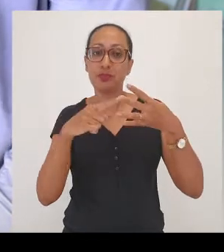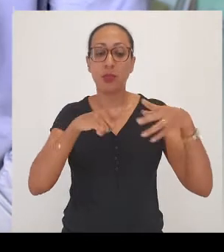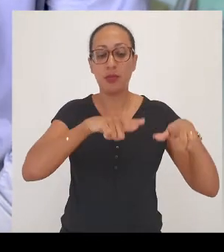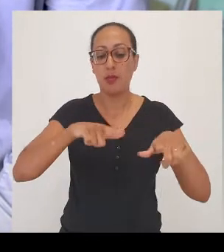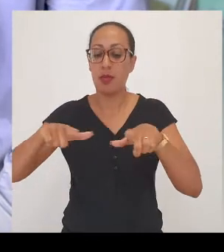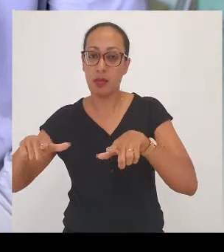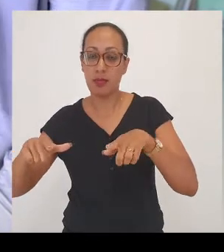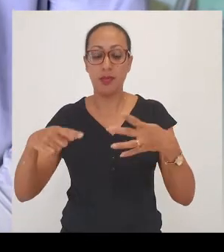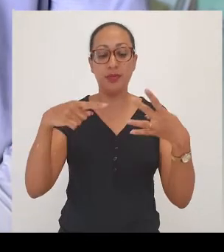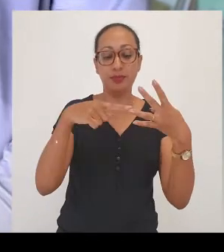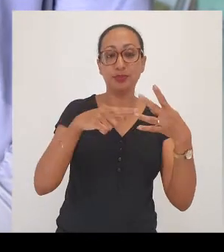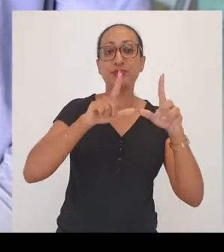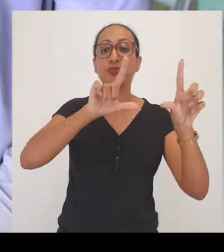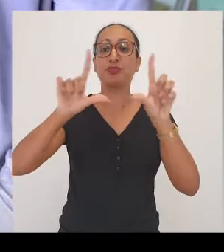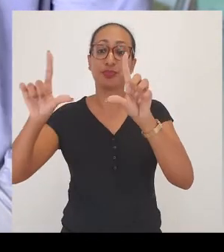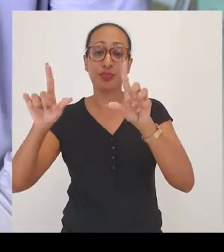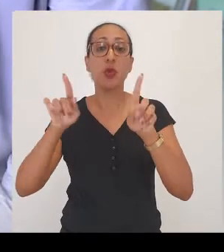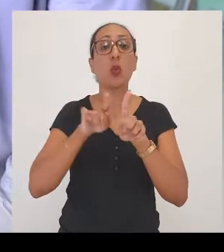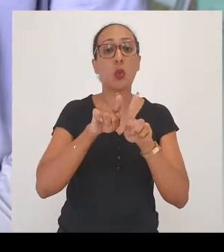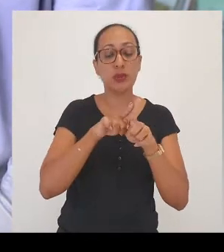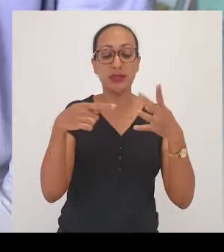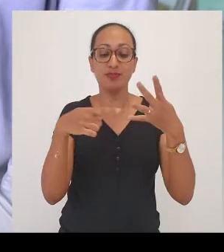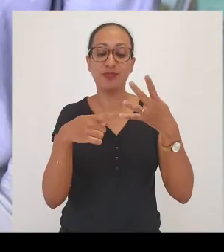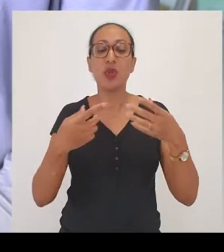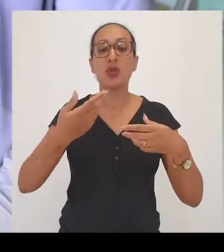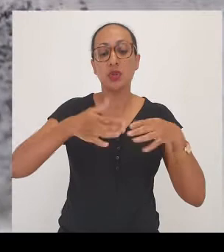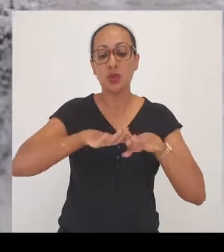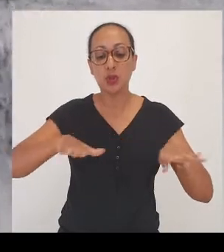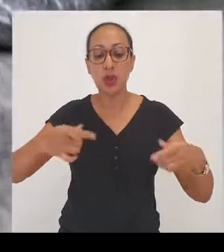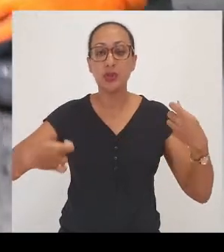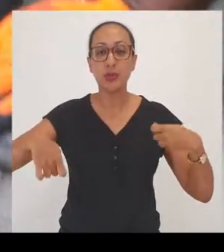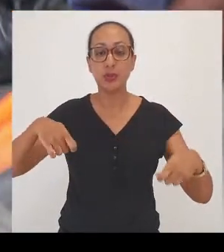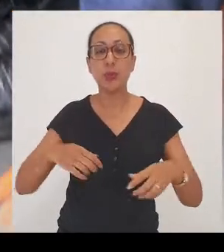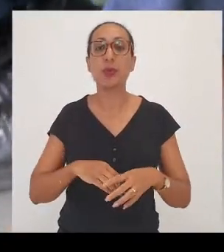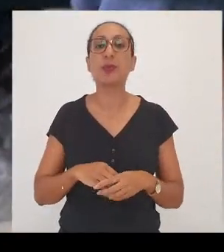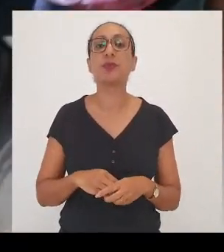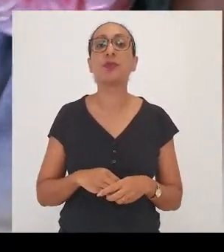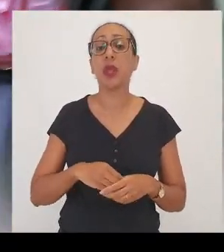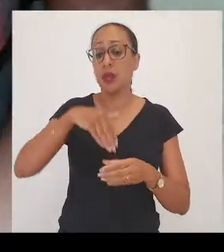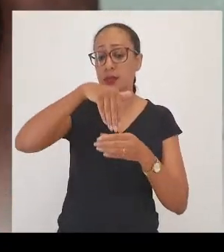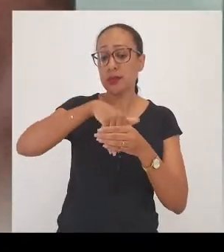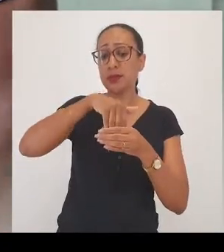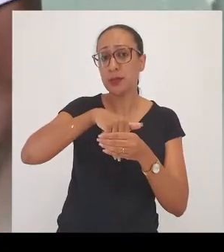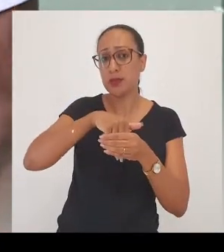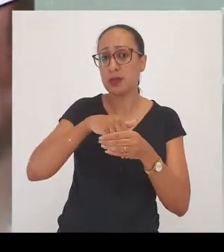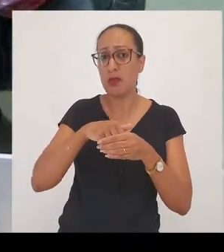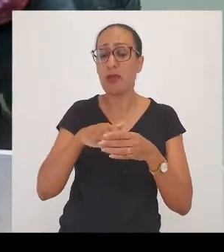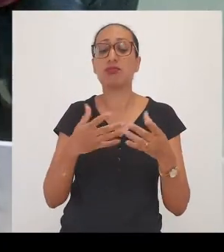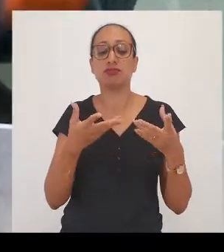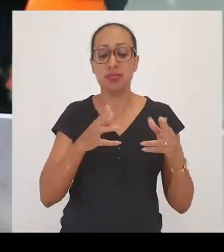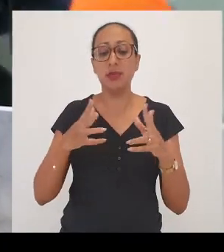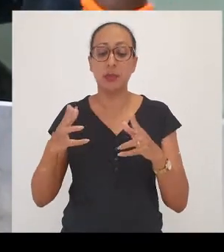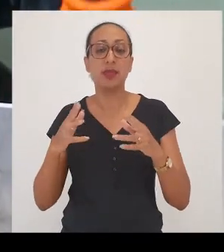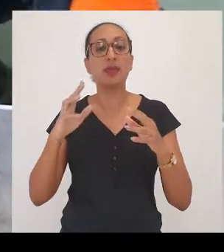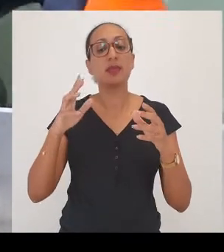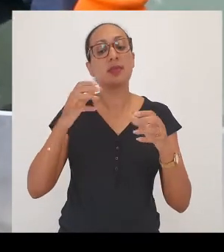carrelage mural en 3 et tout ce qui est sol souple, c'est le 4e module. La formation en elle-même est coupée par